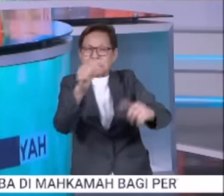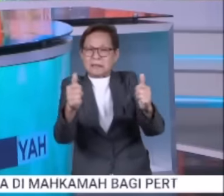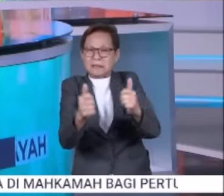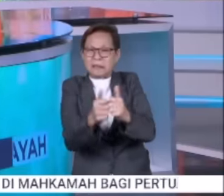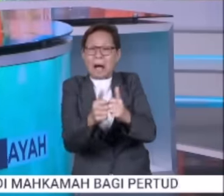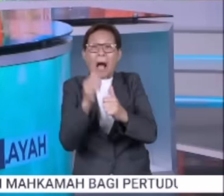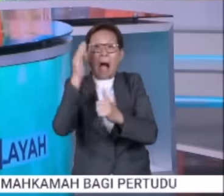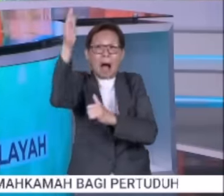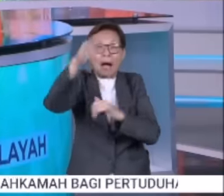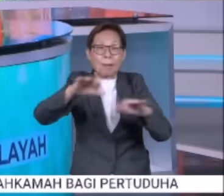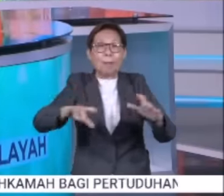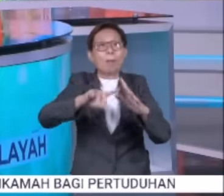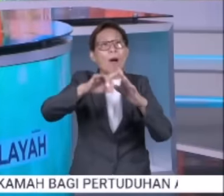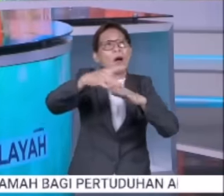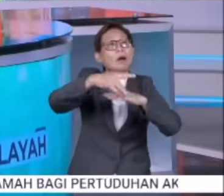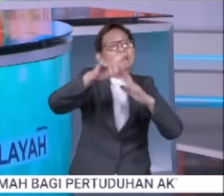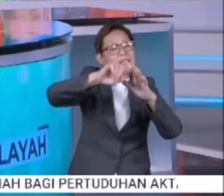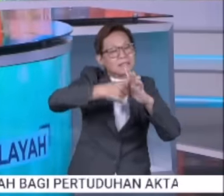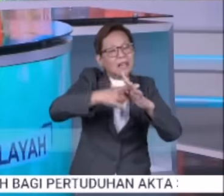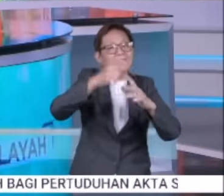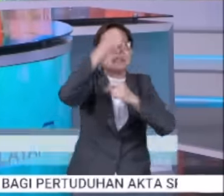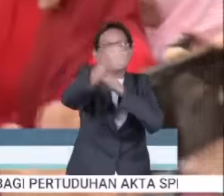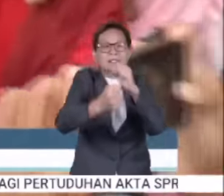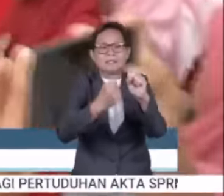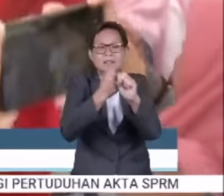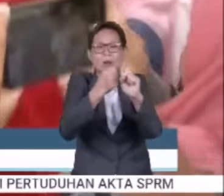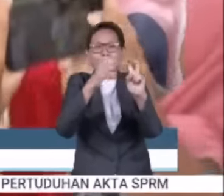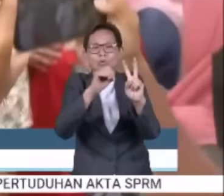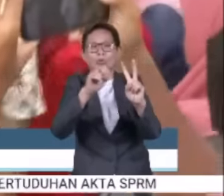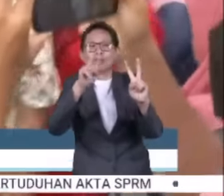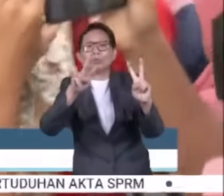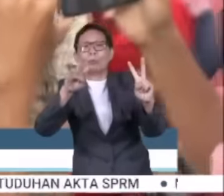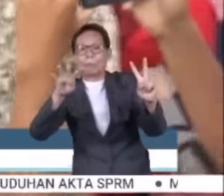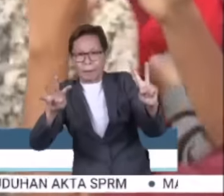dengan bakal dilaksana seawal tahun depan.